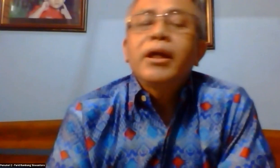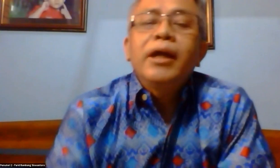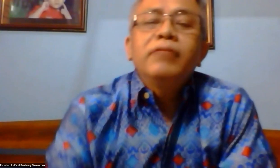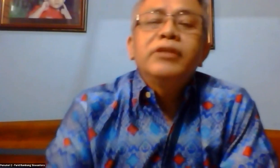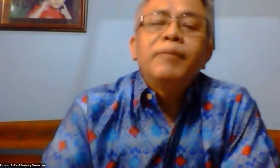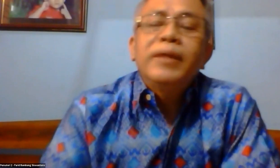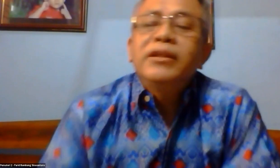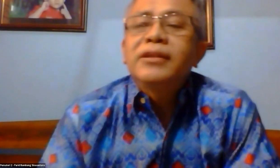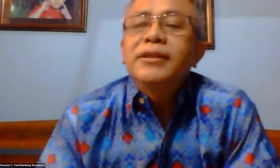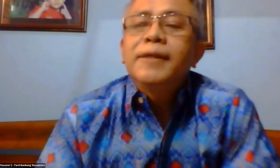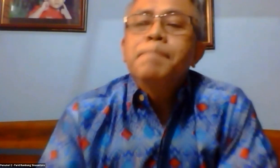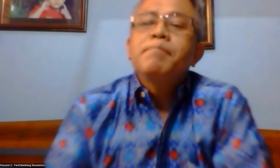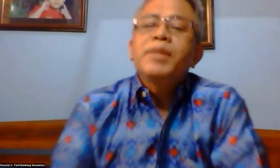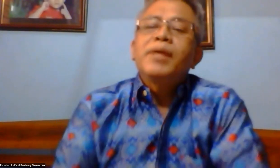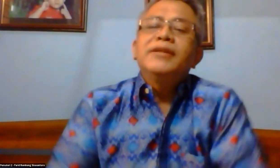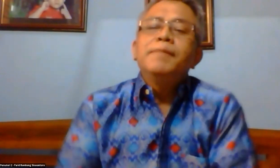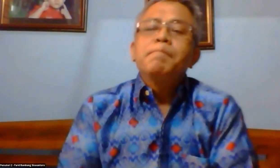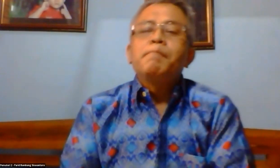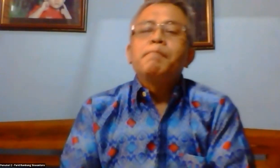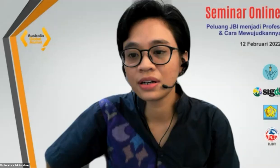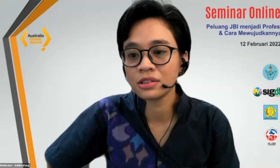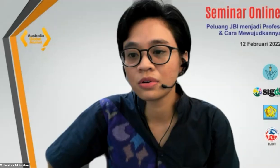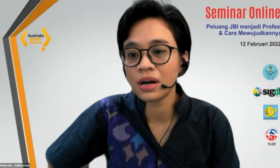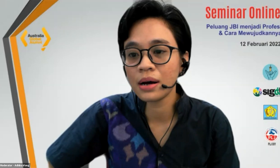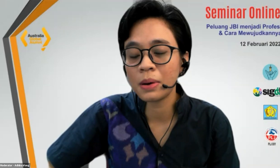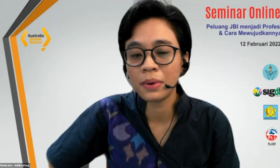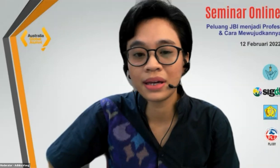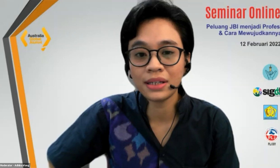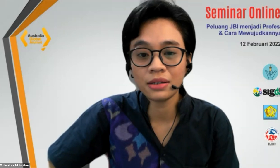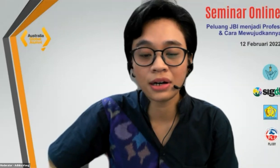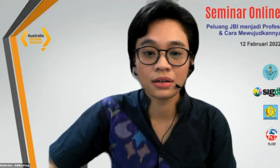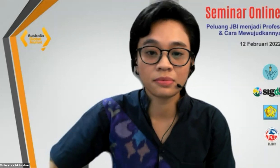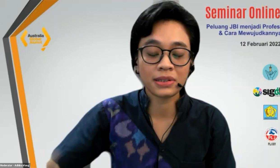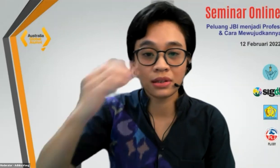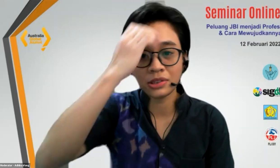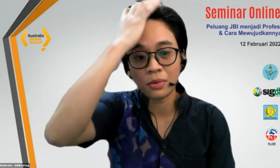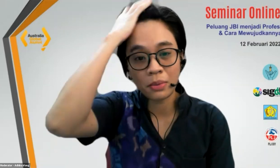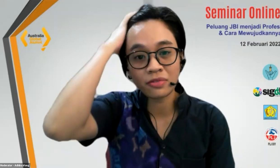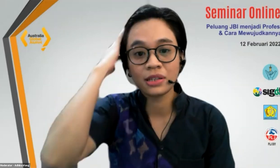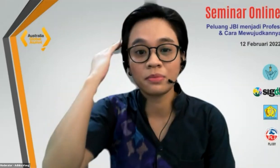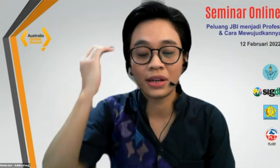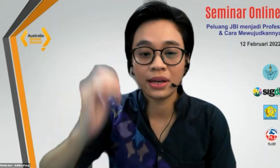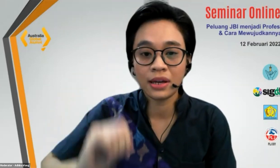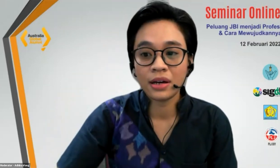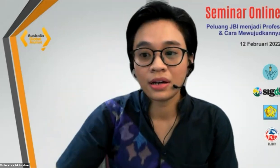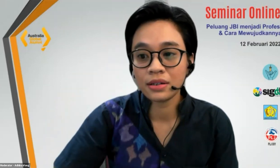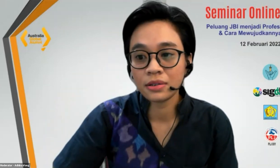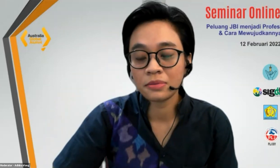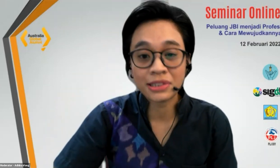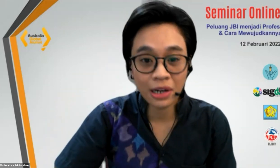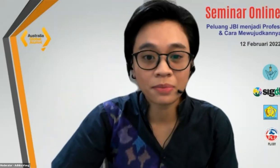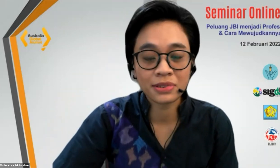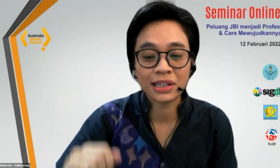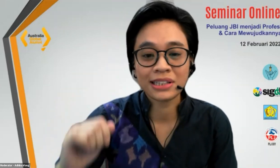kira itu jawaban singkat saja kasih Pak Farid semoga Bapak Eddy Peter jawaban Pak Farid boleh